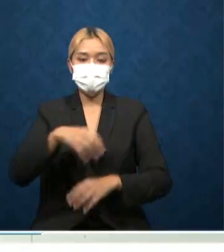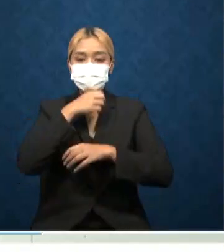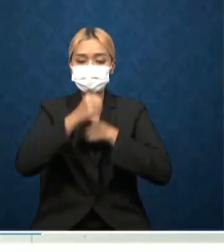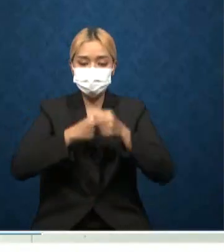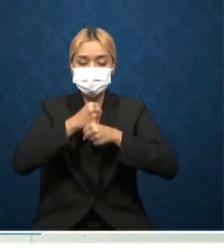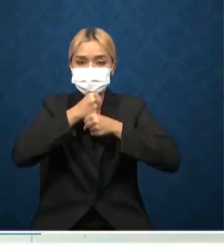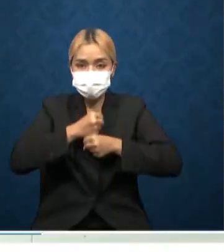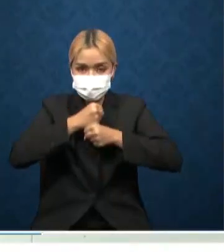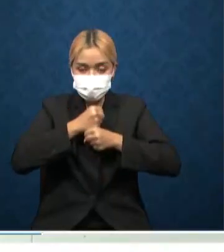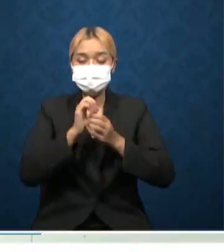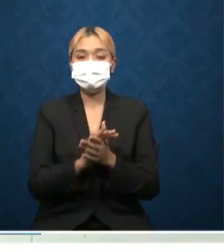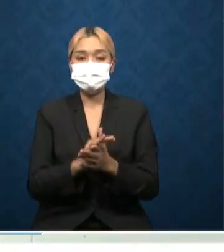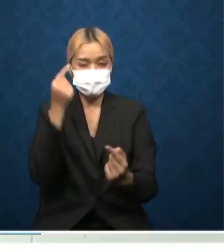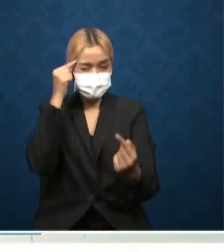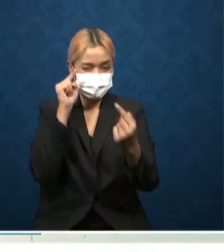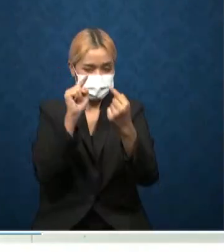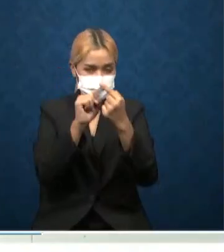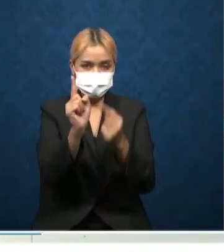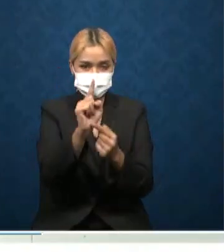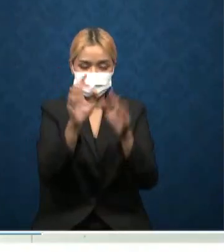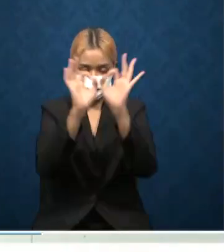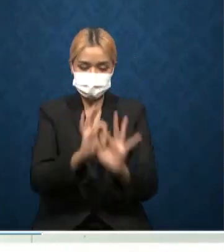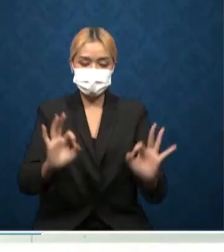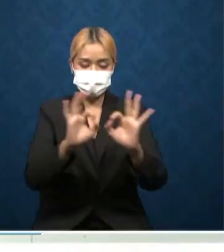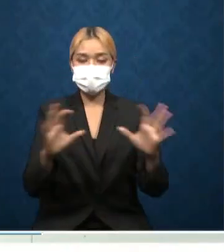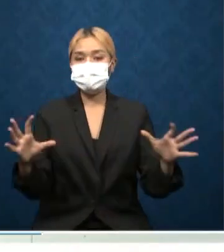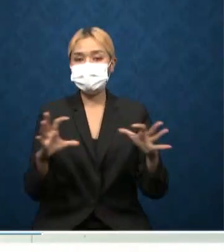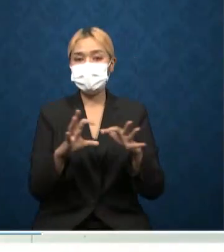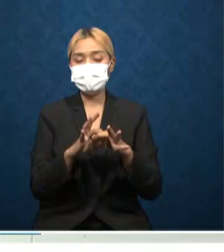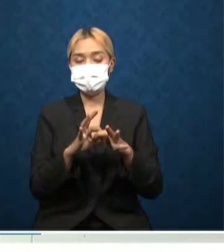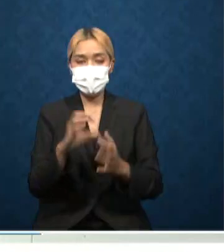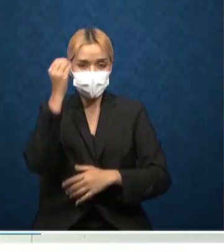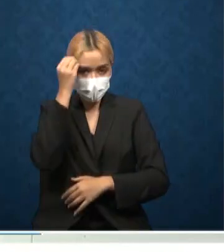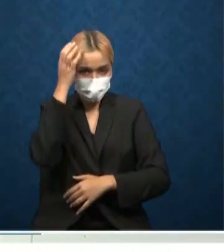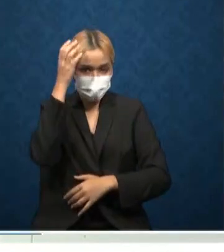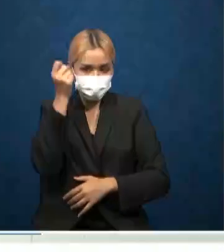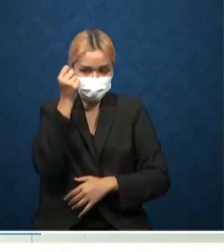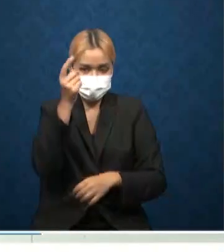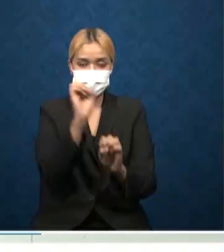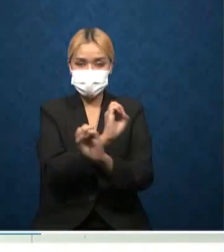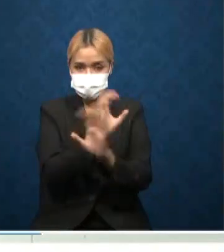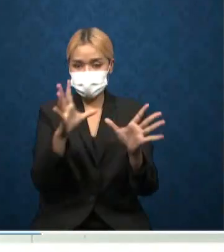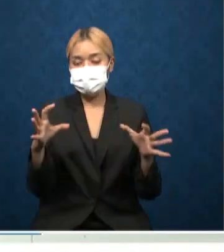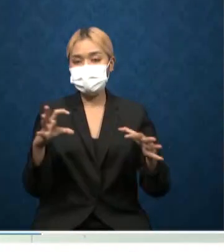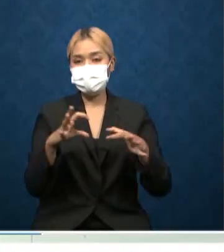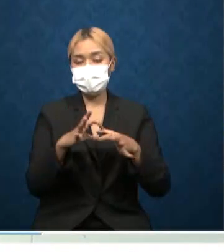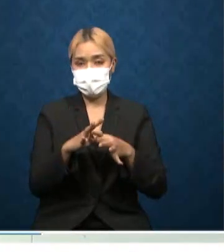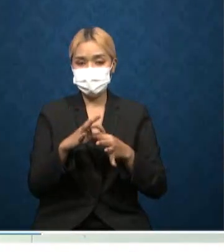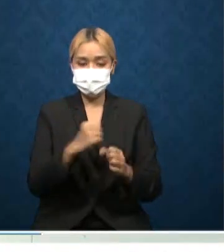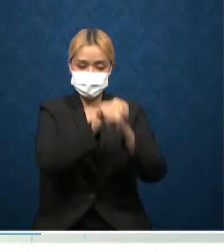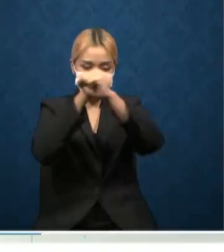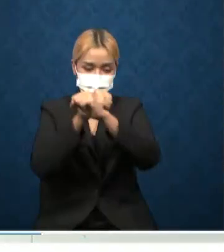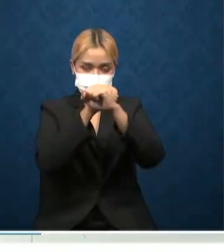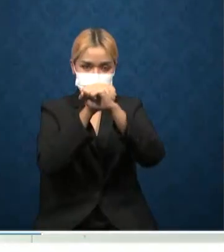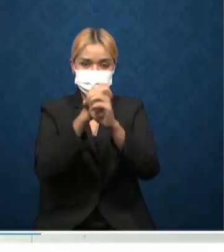เล็งเห็นว่าถึงความสำคัญของการสร้างความรู้ความเข้าใจที่ถูกต้องเกี่ยวกับการปกครองในระบอบ